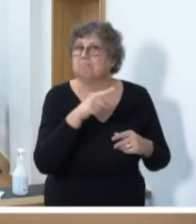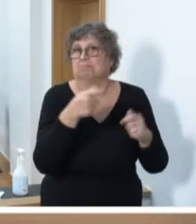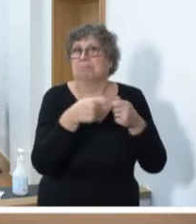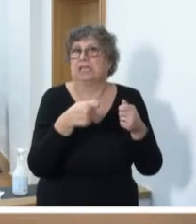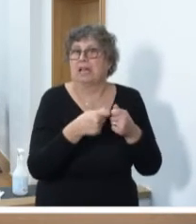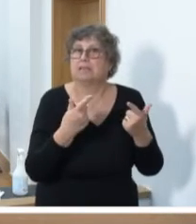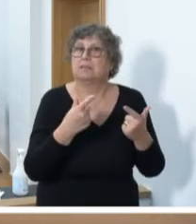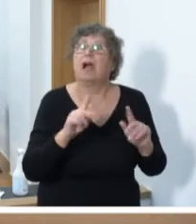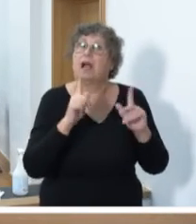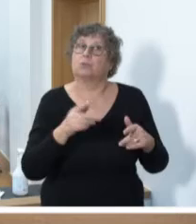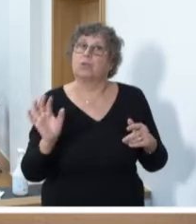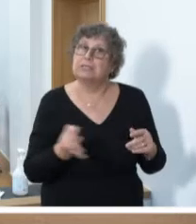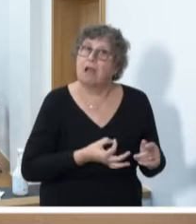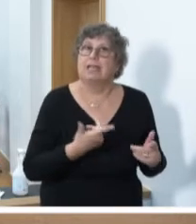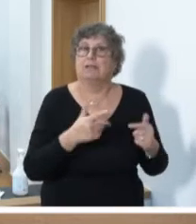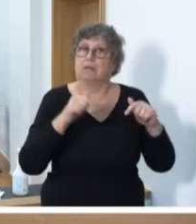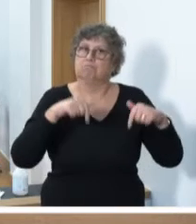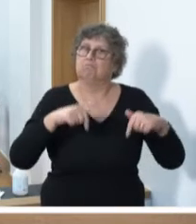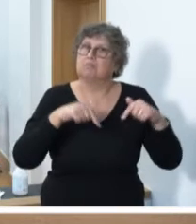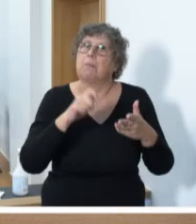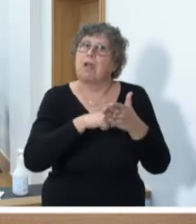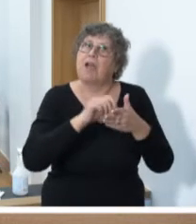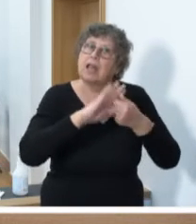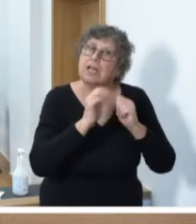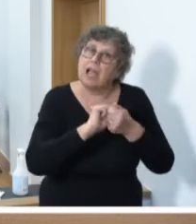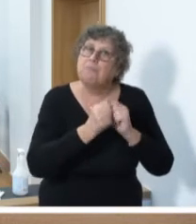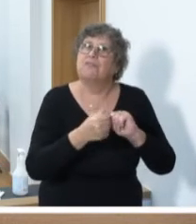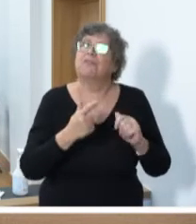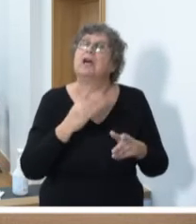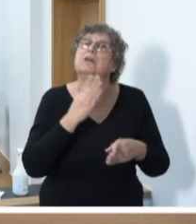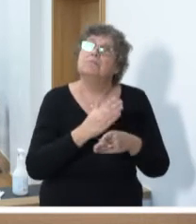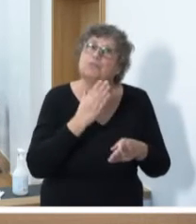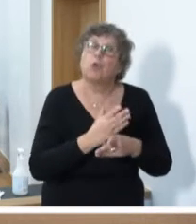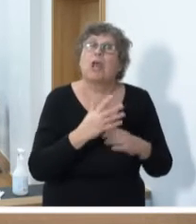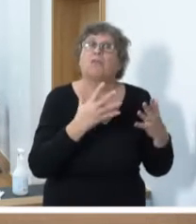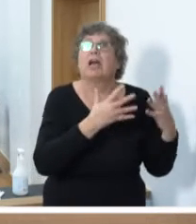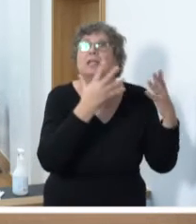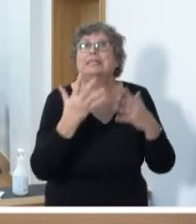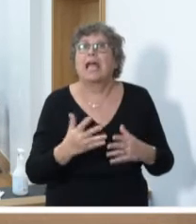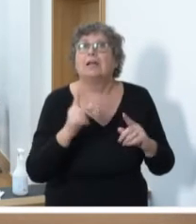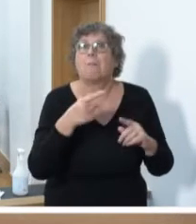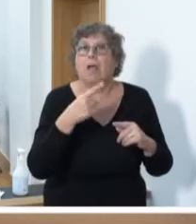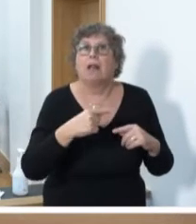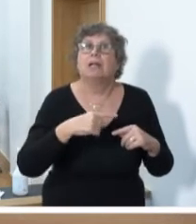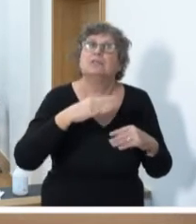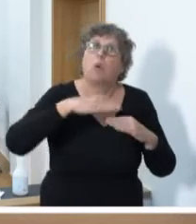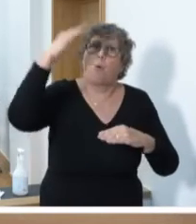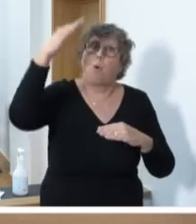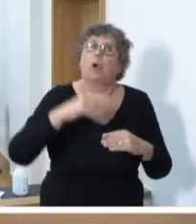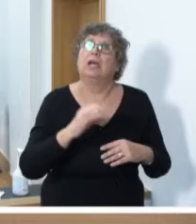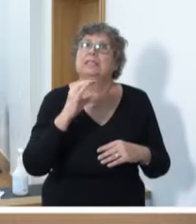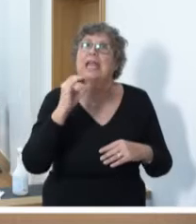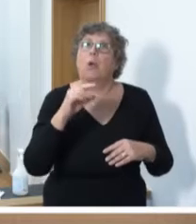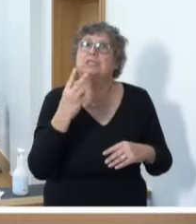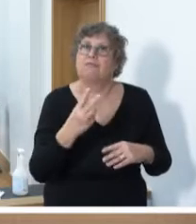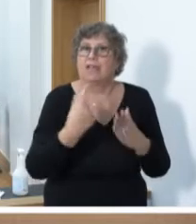Sie können die Saarländer also gerade jetzt im anstehenden Wahlkampf schon mal auf eine Verzehnfachung der CO2-Steuer in den nächsten 8 Jahren